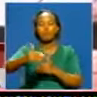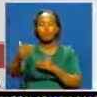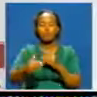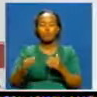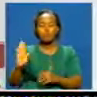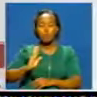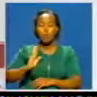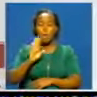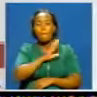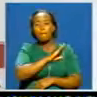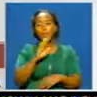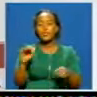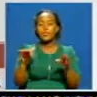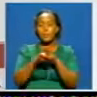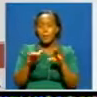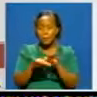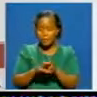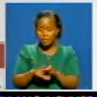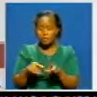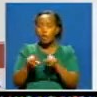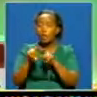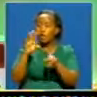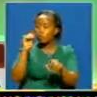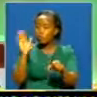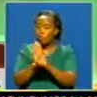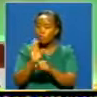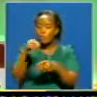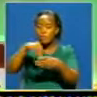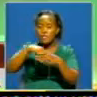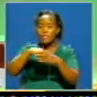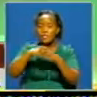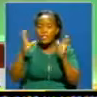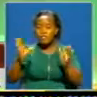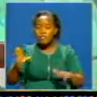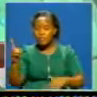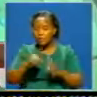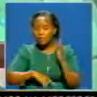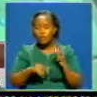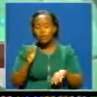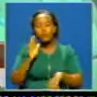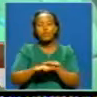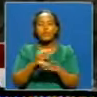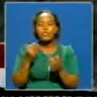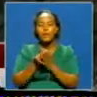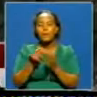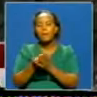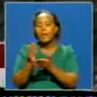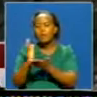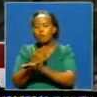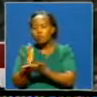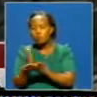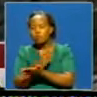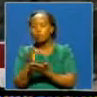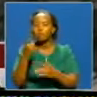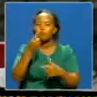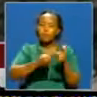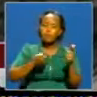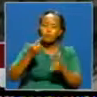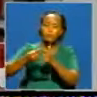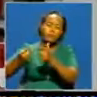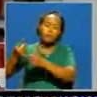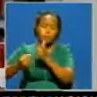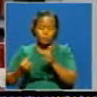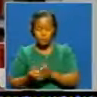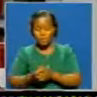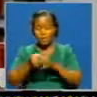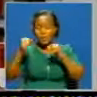na kuhakikishia wawekezaji kwamba watapata mgao kila mwaka. Mwenyekiti wa bodi Isaac Mashari amesema kuwa